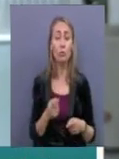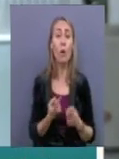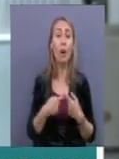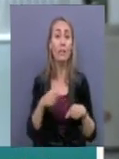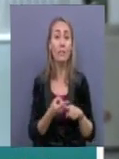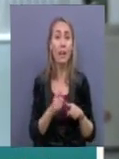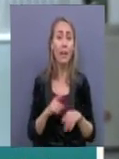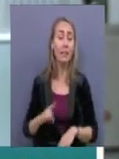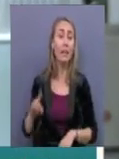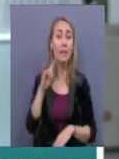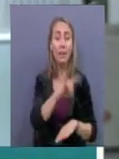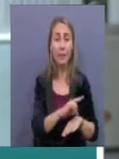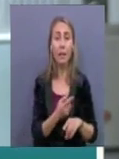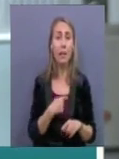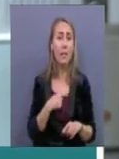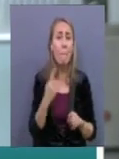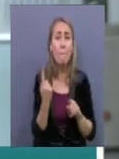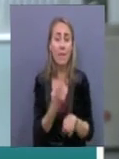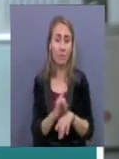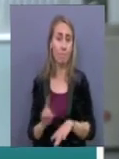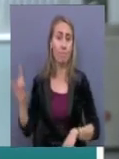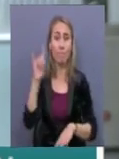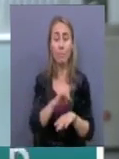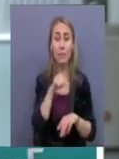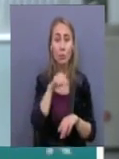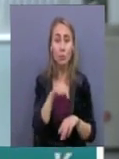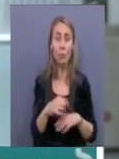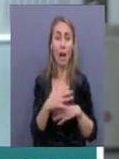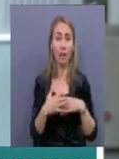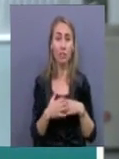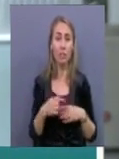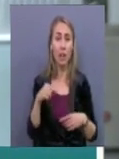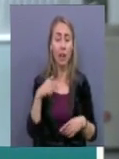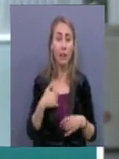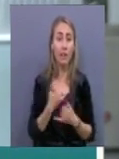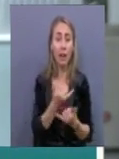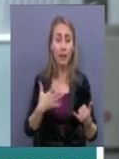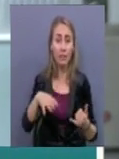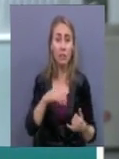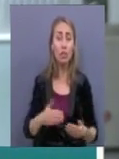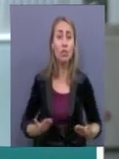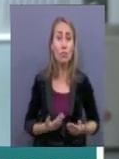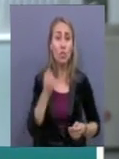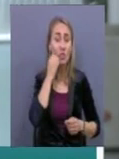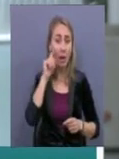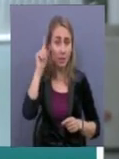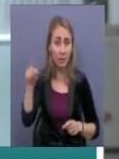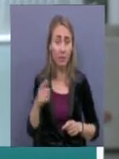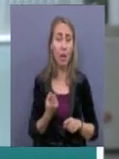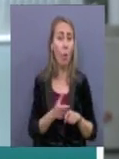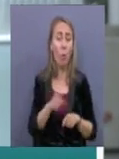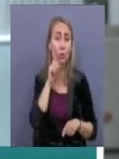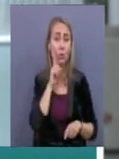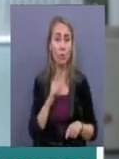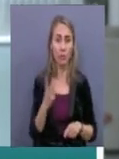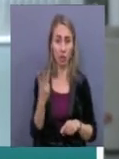рейспен 26 мамыр күні бірден осында ұшып келдім. Мәскеуде тұратын қазақстандықтар үшін тура рейс өте ыңғайлы. 3